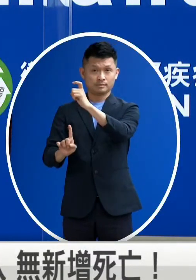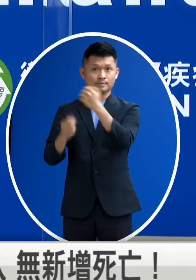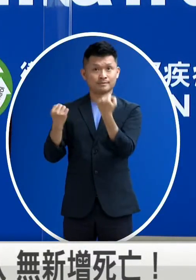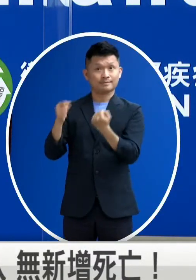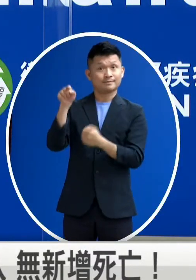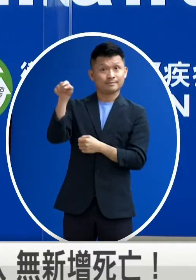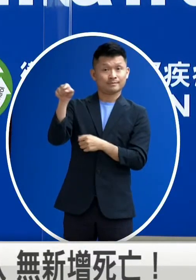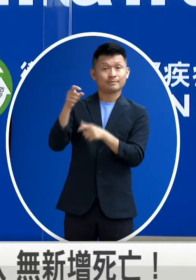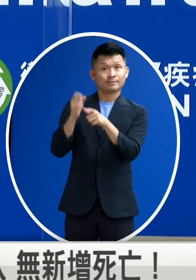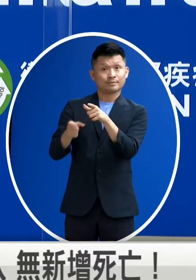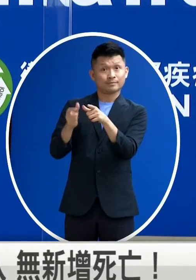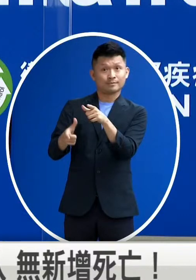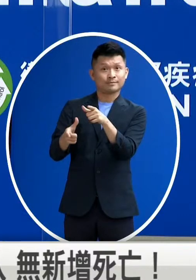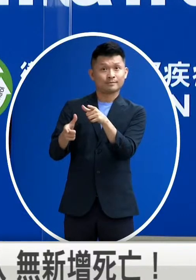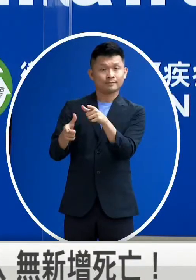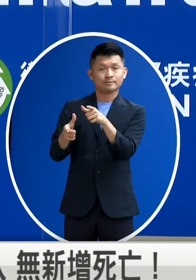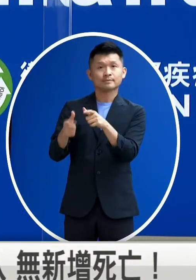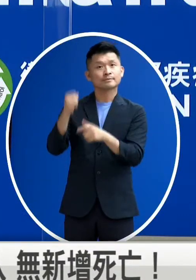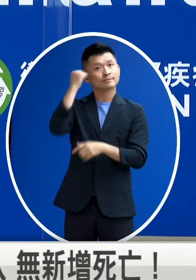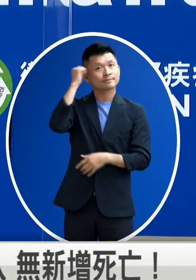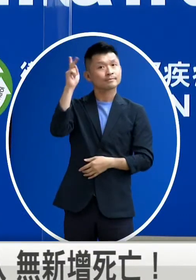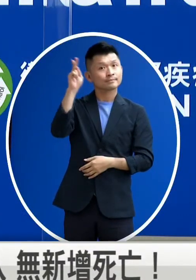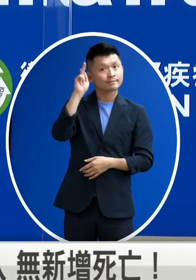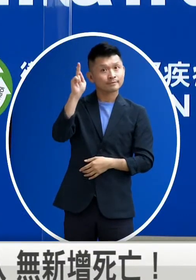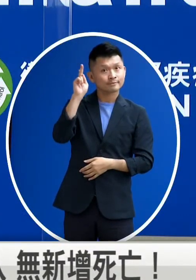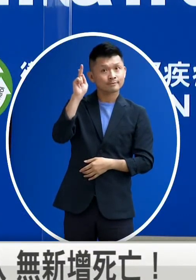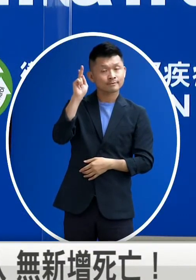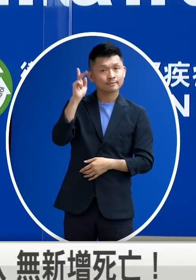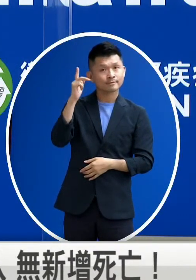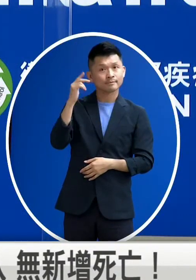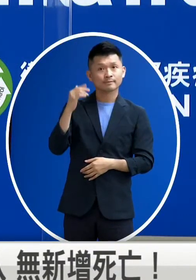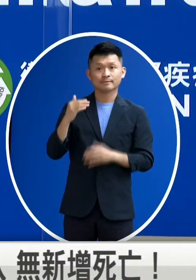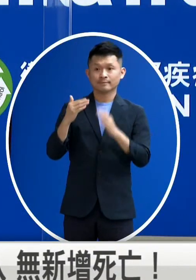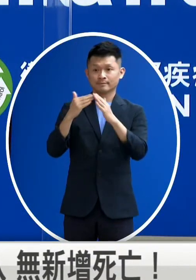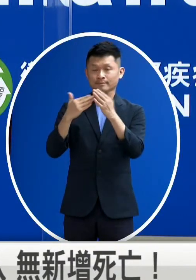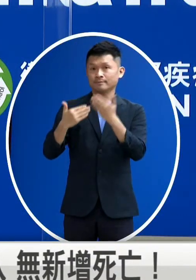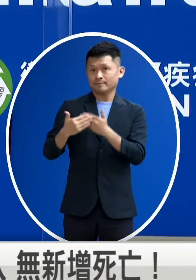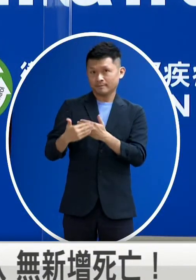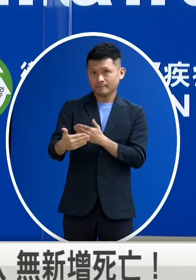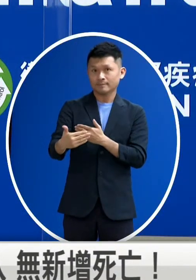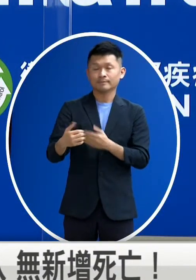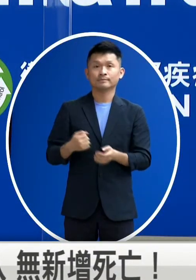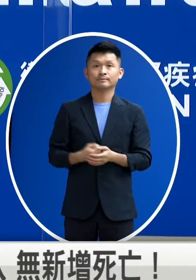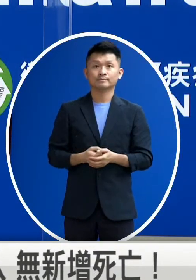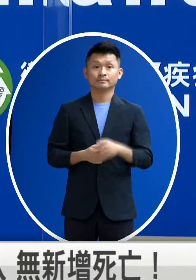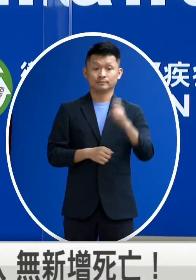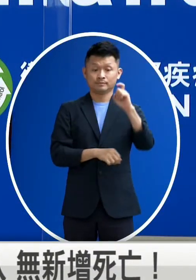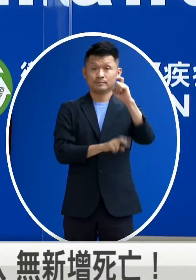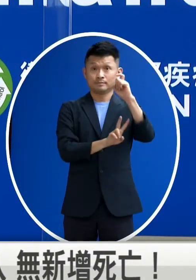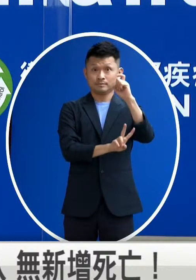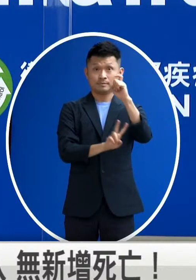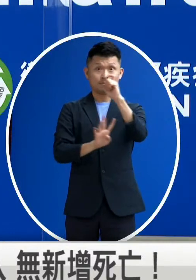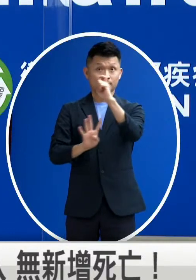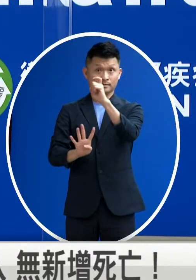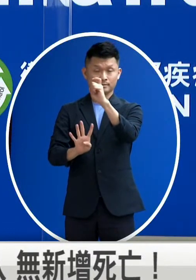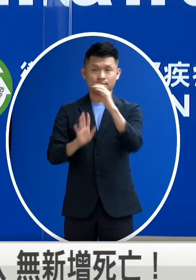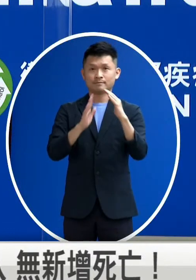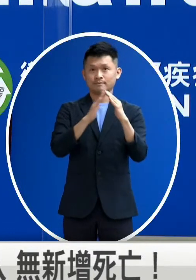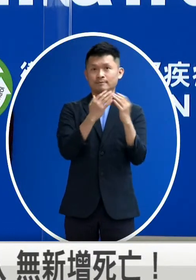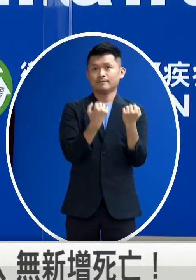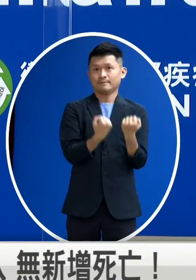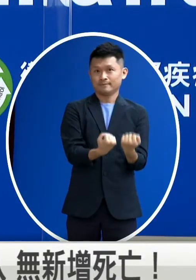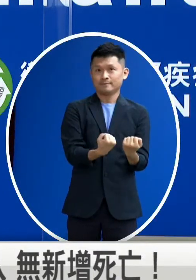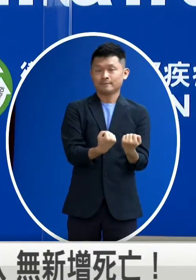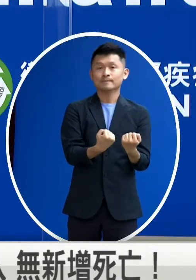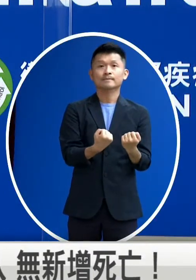们的公司的这个宿舍进行居家检疫，那10月2号跟10月4号有在家里